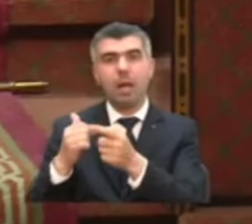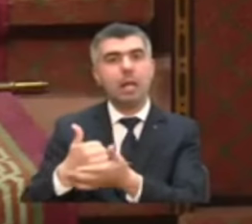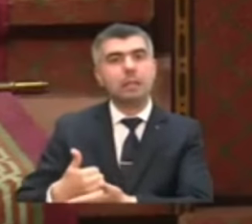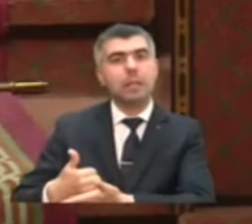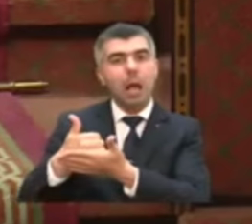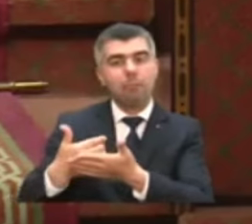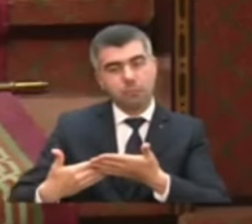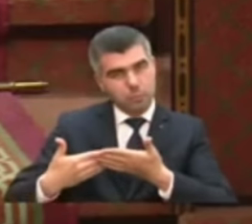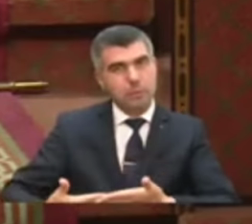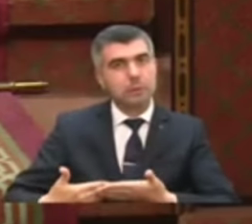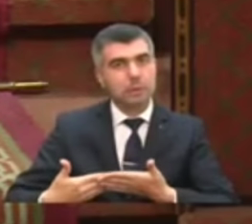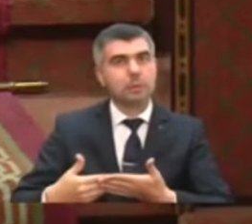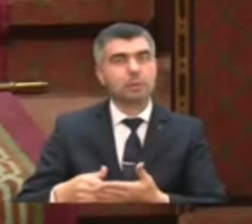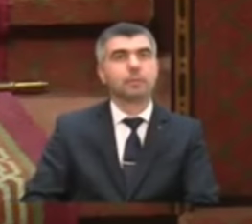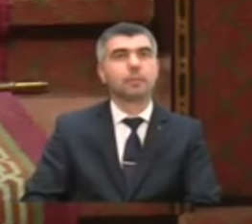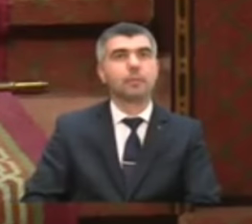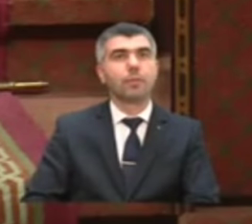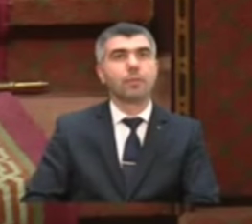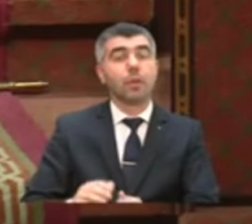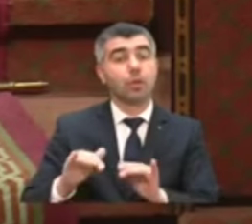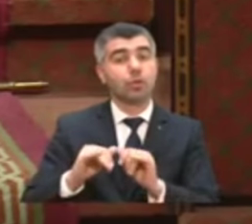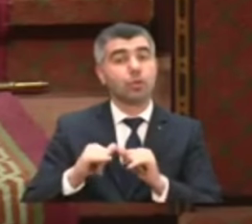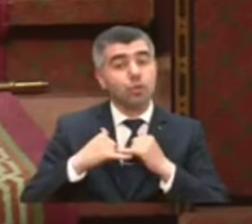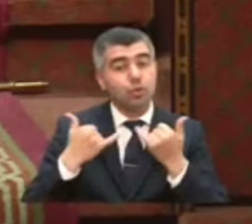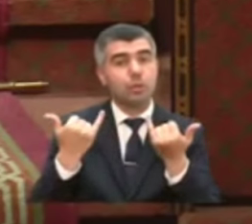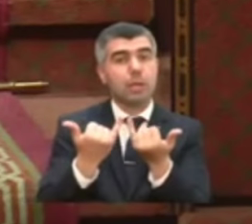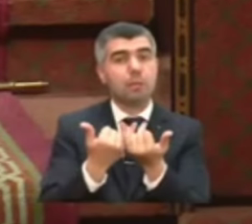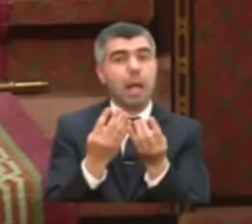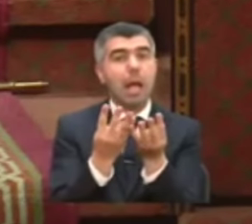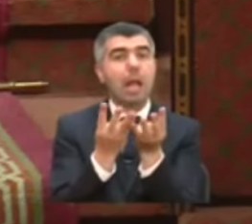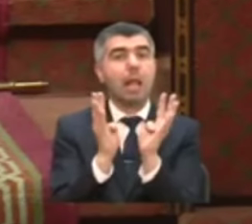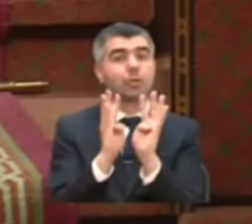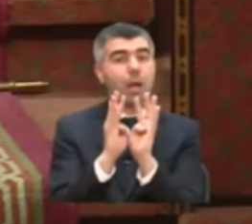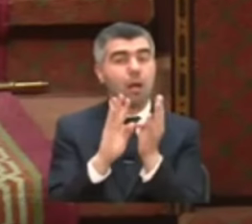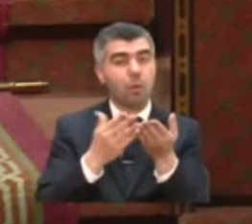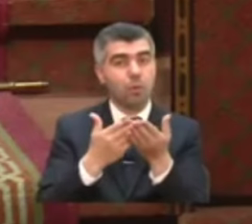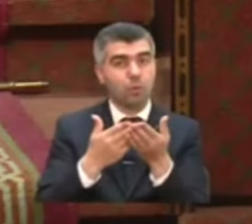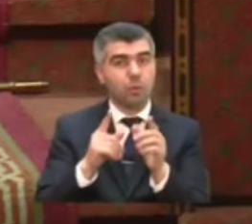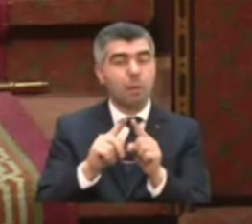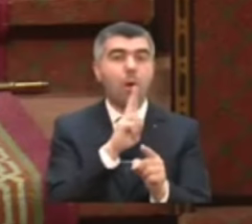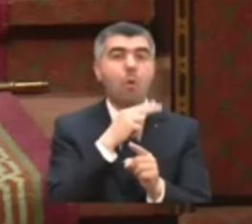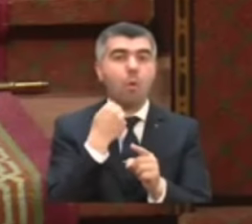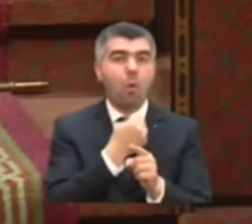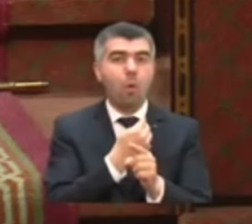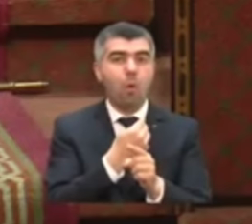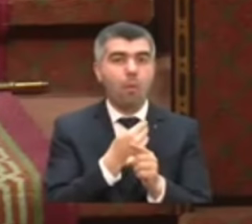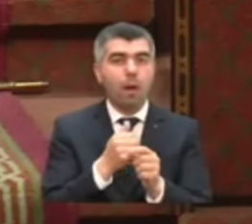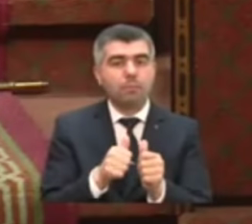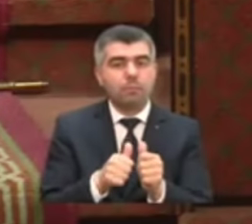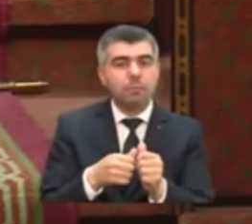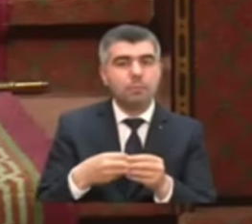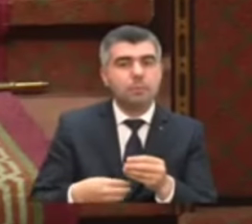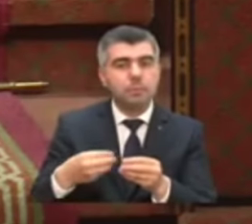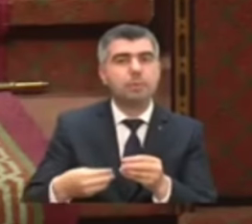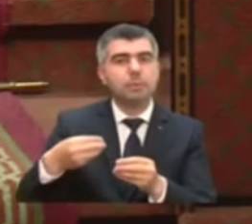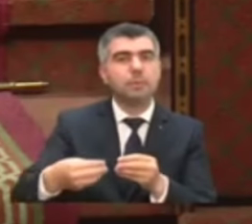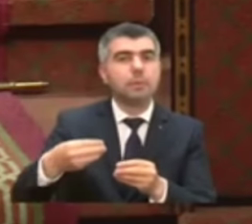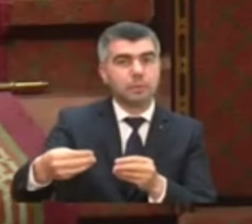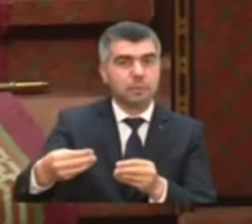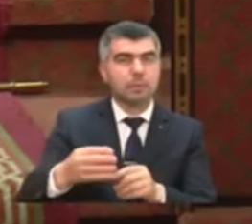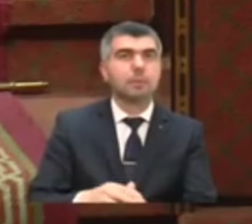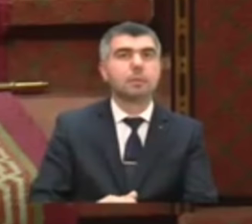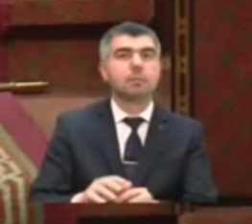اللحظه. والاجتماع الاخير على كل حال، المراسم اللي دازت مجلس الحكومه مددت، والاجتماع الاخير ديال لجنه اليقظه مدد